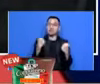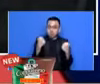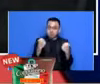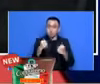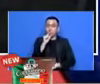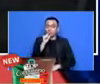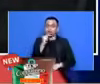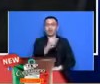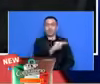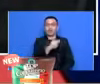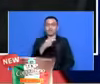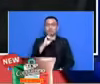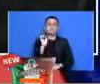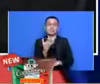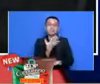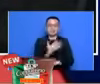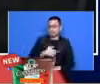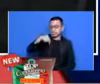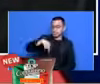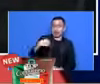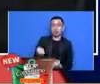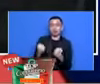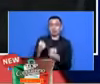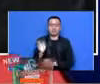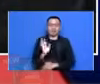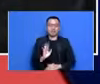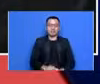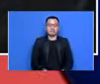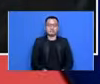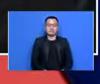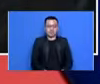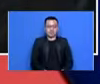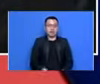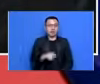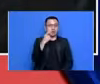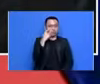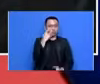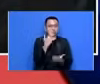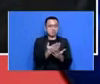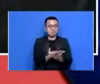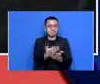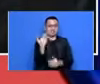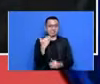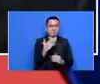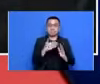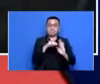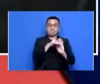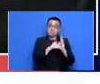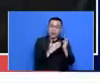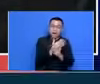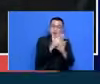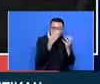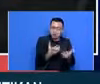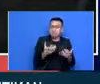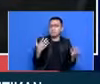menuju indonesiaas lah kalau ini enggak tangguh Saya kira dengan bukti pelanggaran berat ini Prof kira-kira akan dikabulkan atau tidak untuk usulan memberhentikan